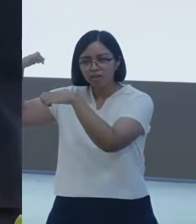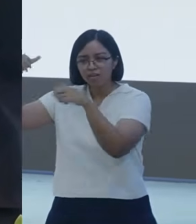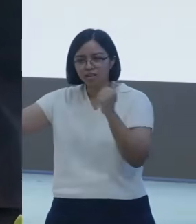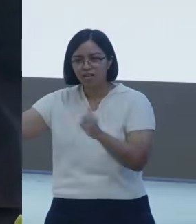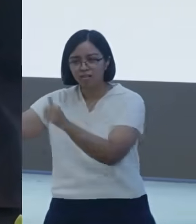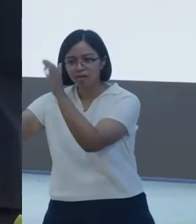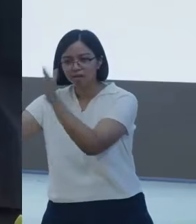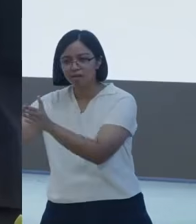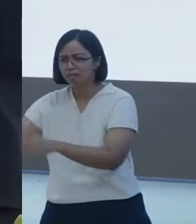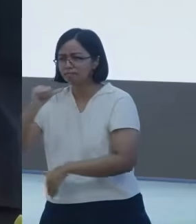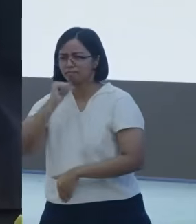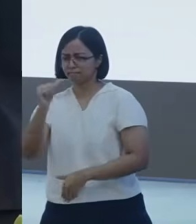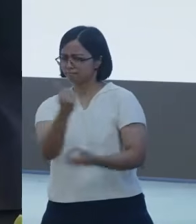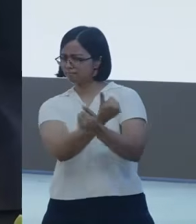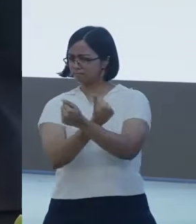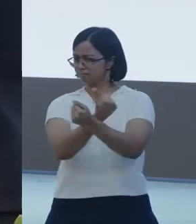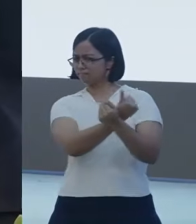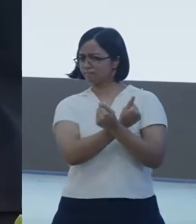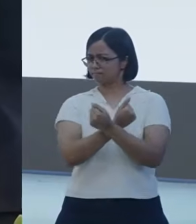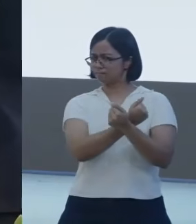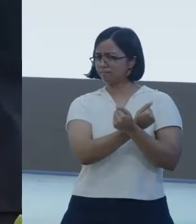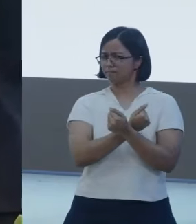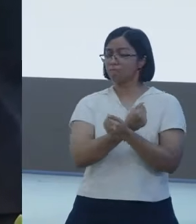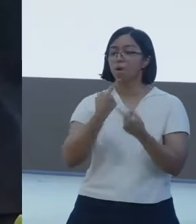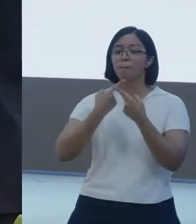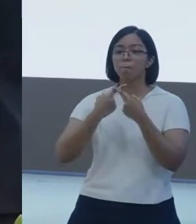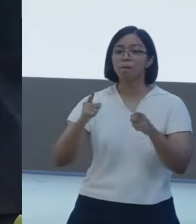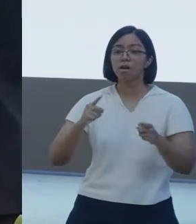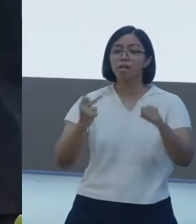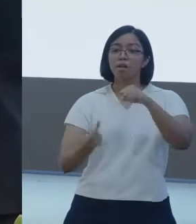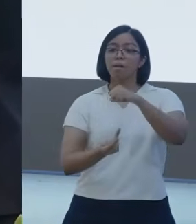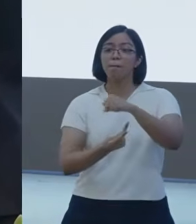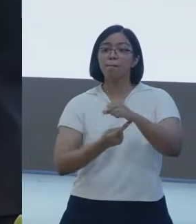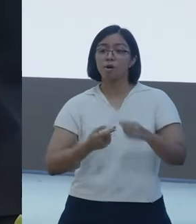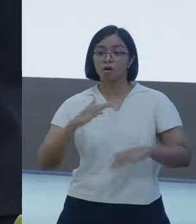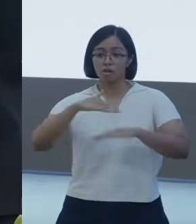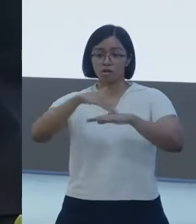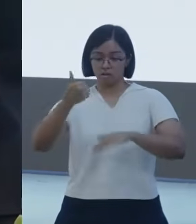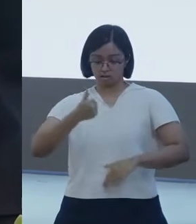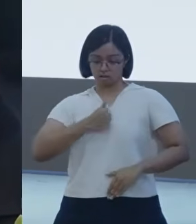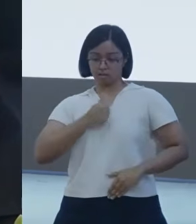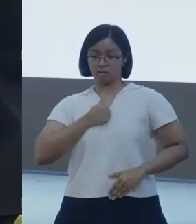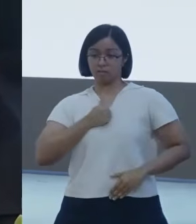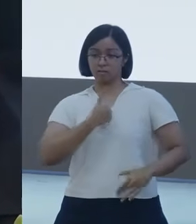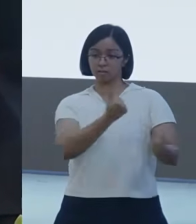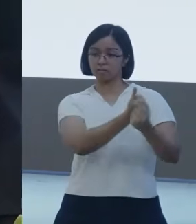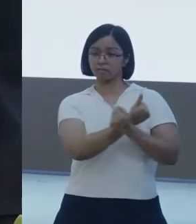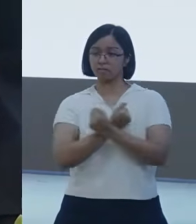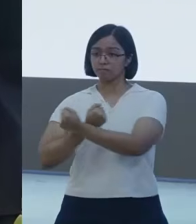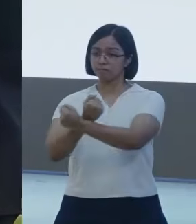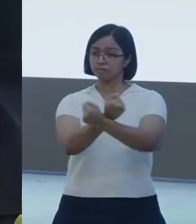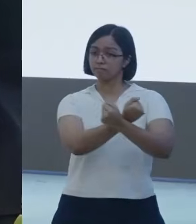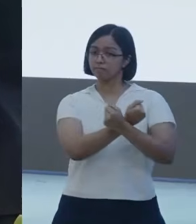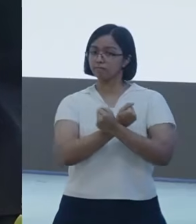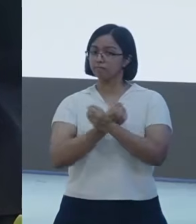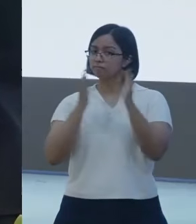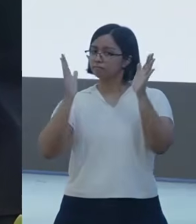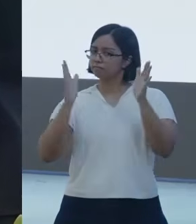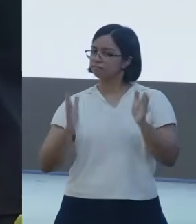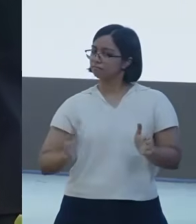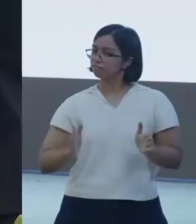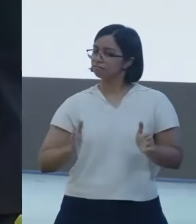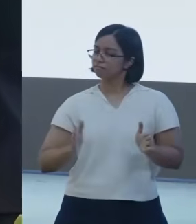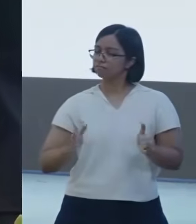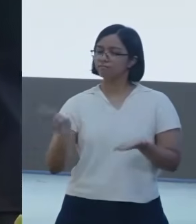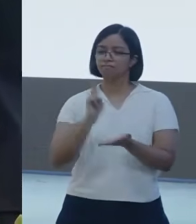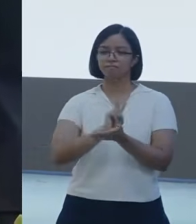No? Pero ang tawag ni Pablo sa sarili niya dito ay alipin. Sabi sa